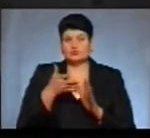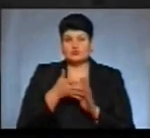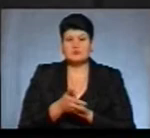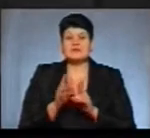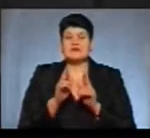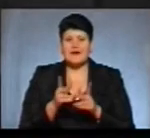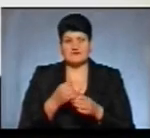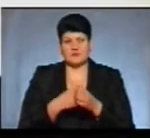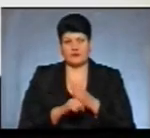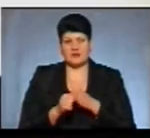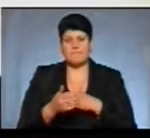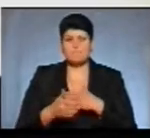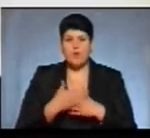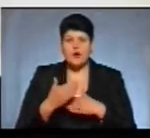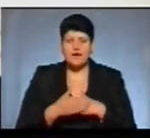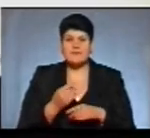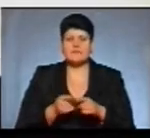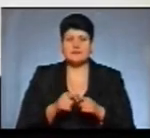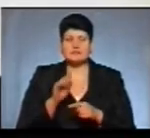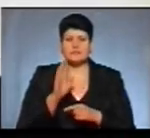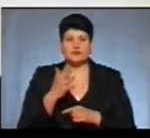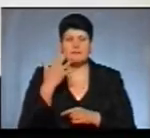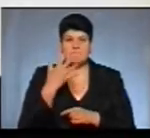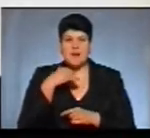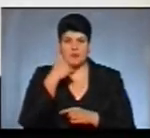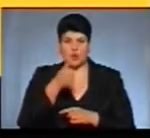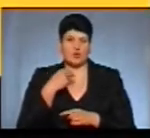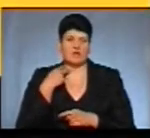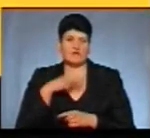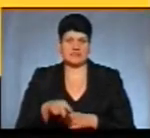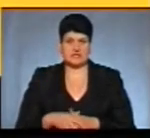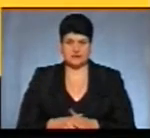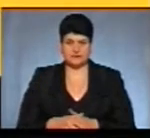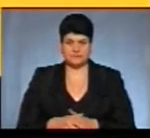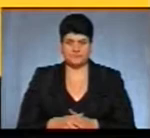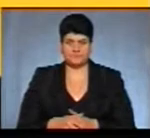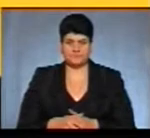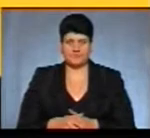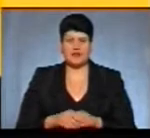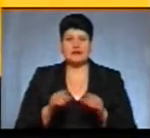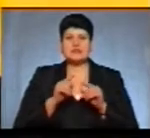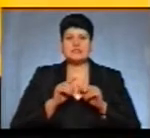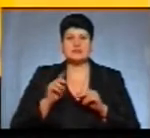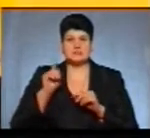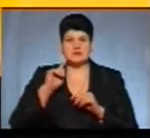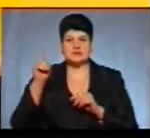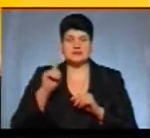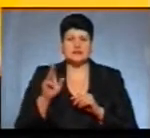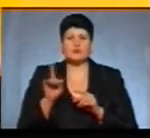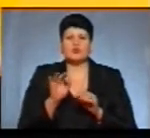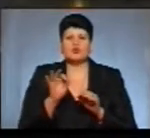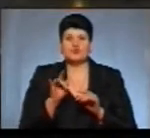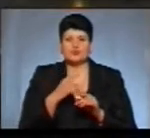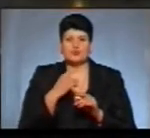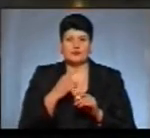зґвалтування. Покаранням за такий проступок стануть 5 років в'язниці. Зірка моновистави «Про що мовчать чоловіки» Олексій